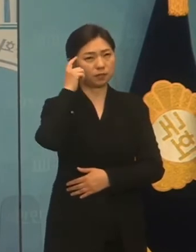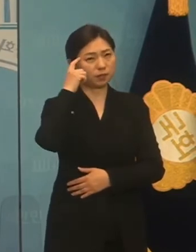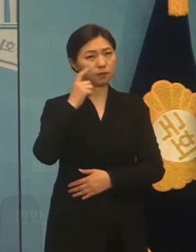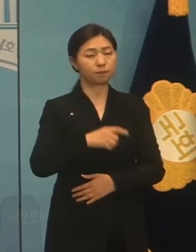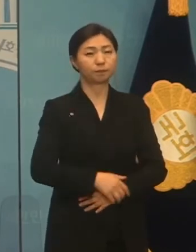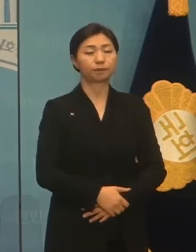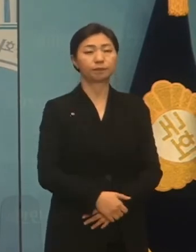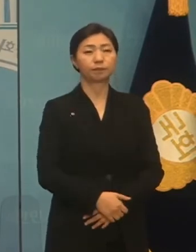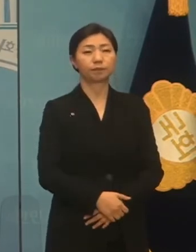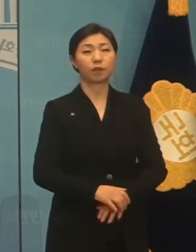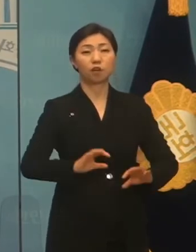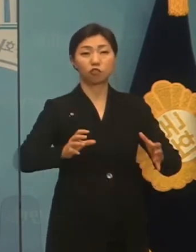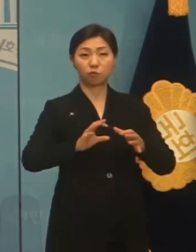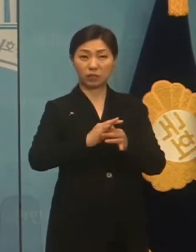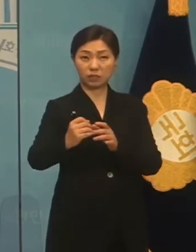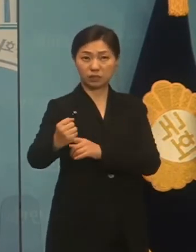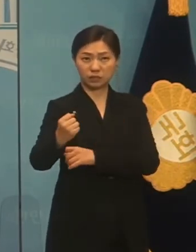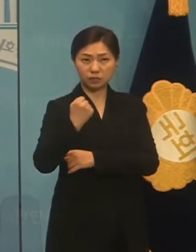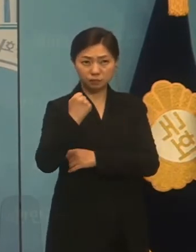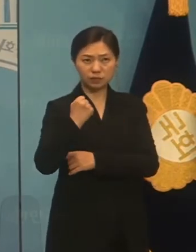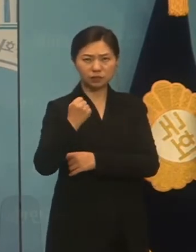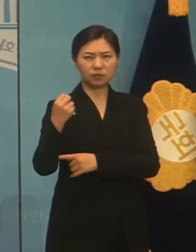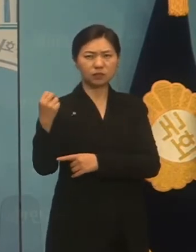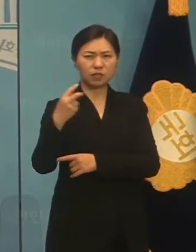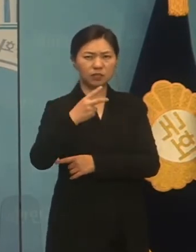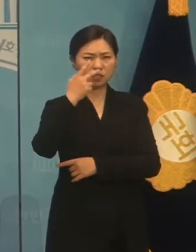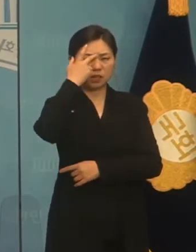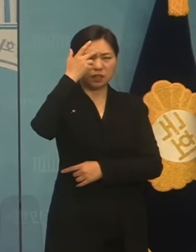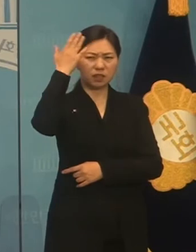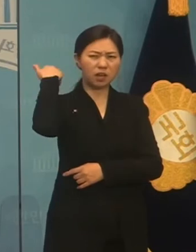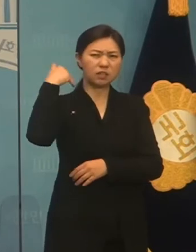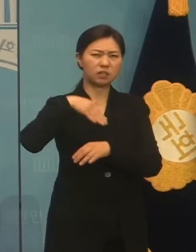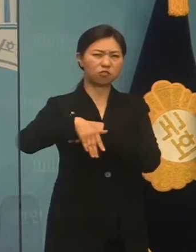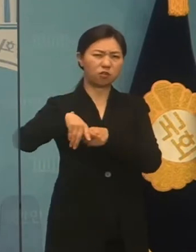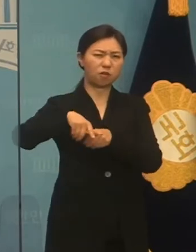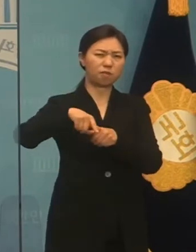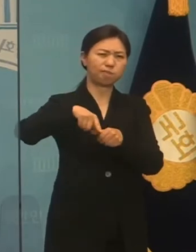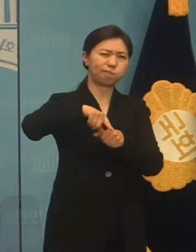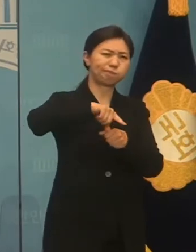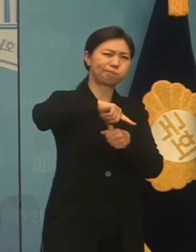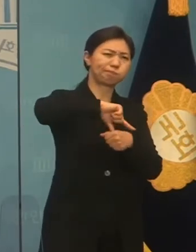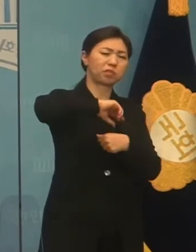지금 우리 국민의힘은 다시 구태로 회귀하고 있습니다.